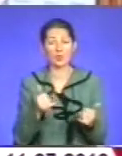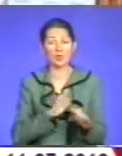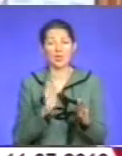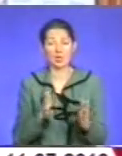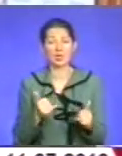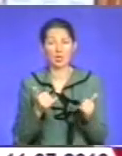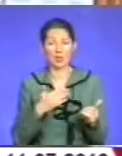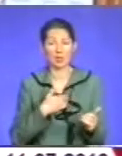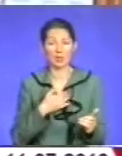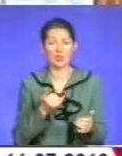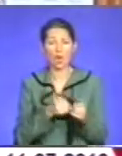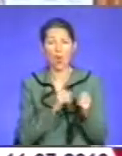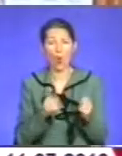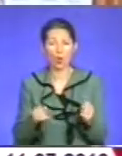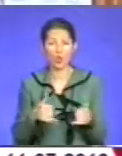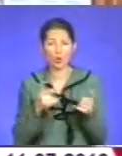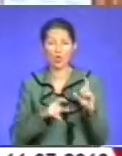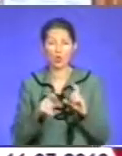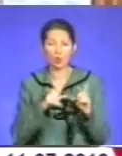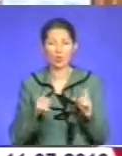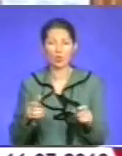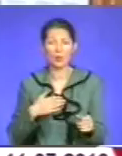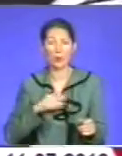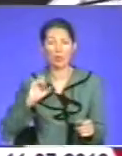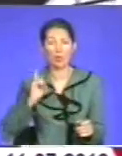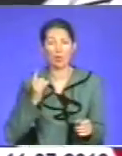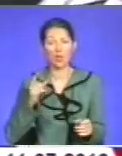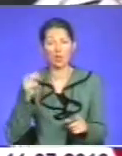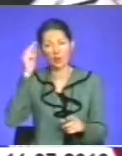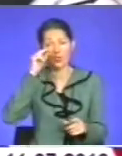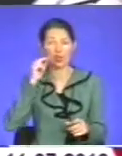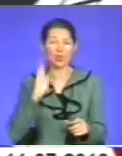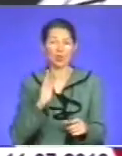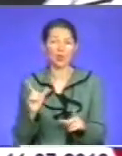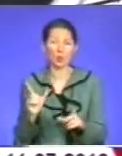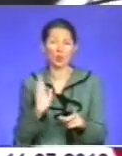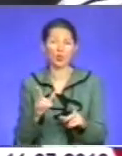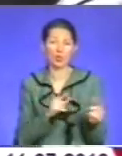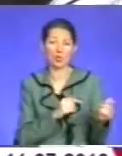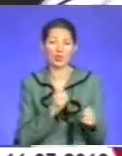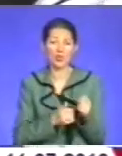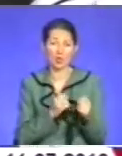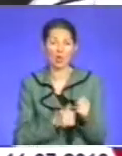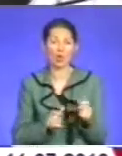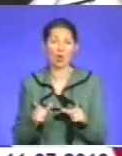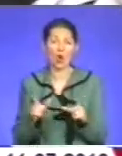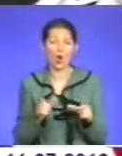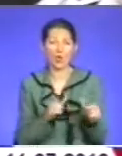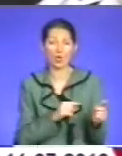у мене дитина вчиться, буде їздити. Часто їздю, разів 4-5 на